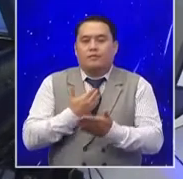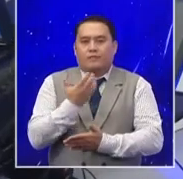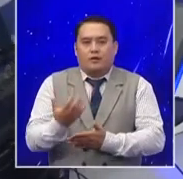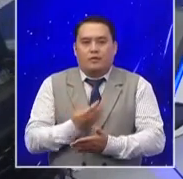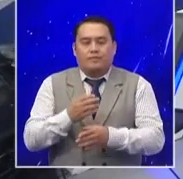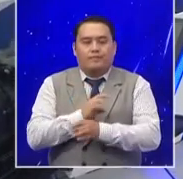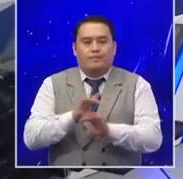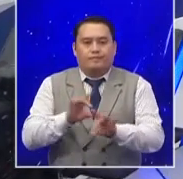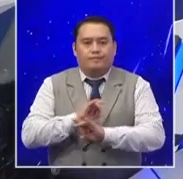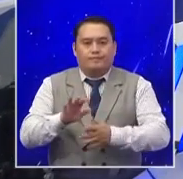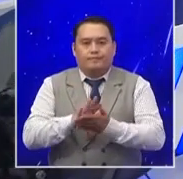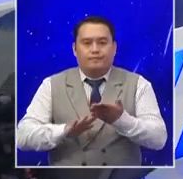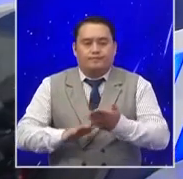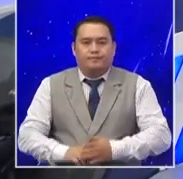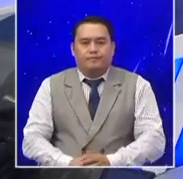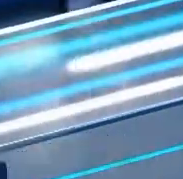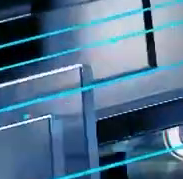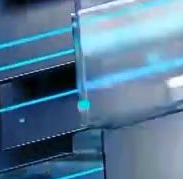главном.